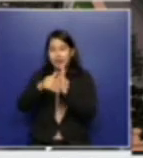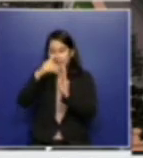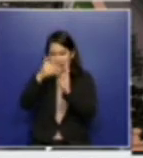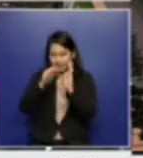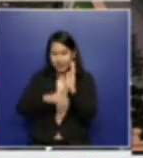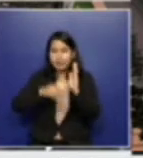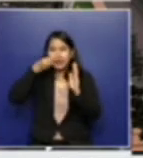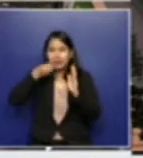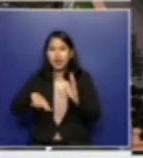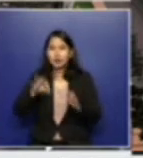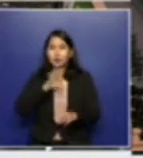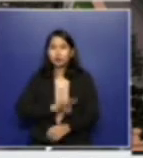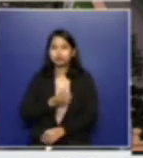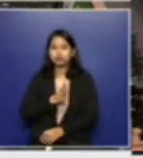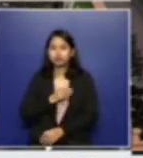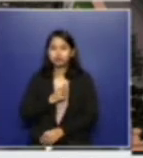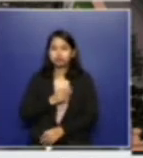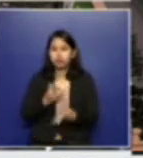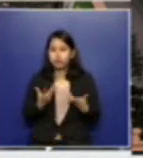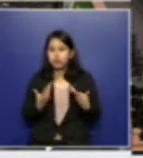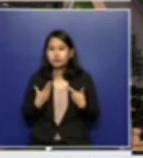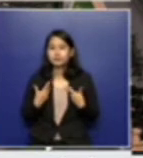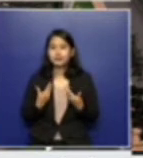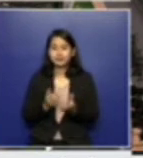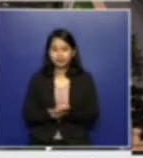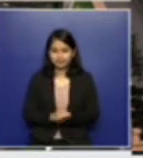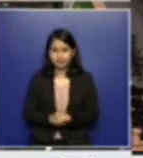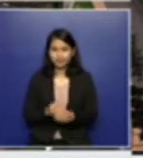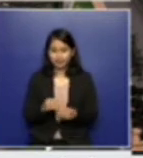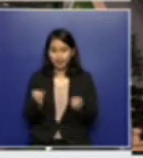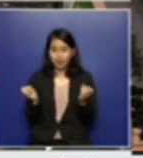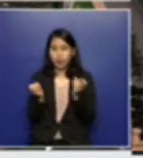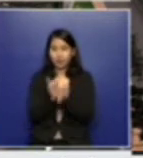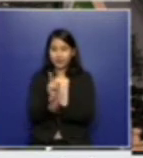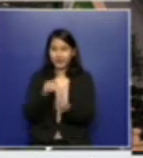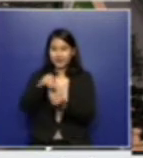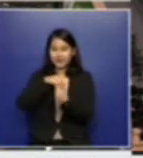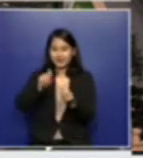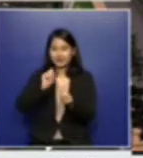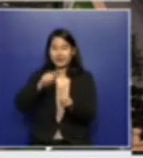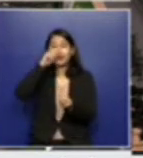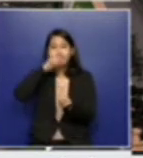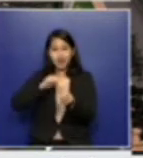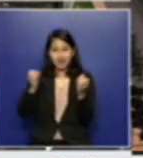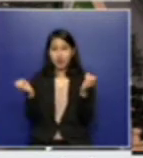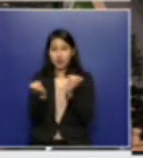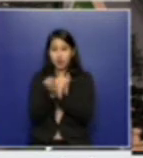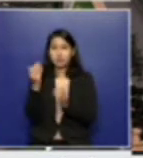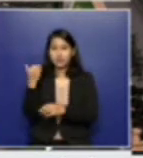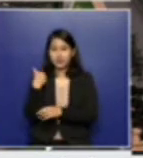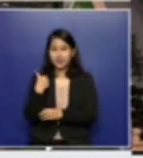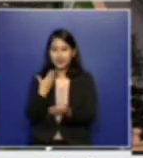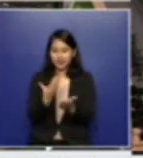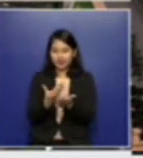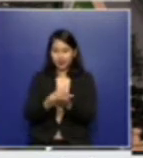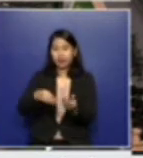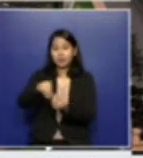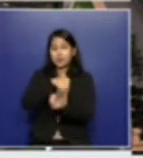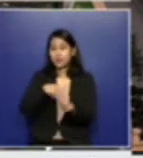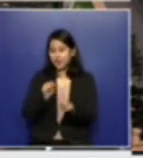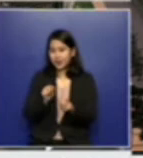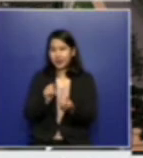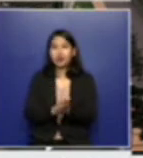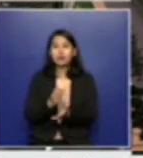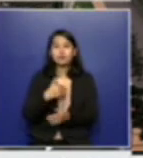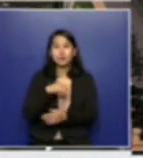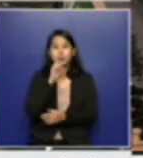หนกกันไปหมดเลยครับเพราะนั้นตรงนี้นะครับผมคิดว่ามันทำให้เศรษฐกิจประเทศชาติเสียหายและการใช้งบประมาณครั้งนี้นะครับผมขออนุญาตเ